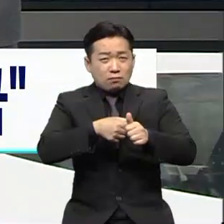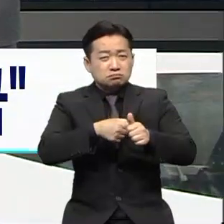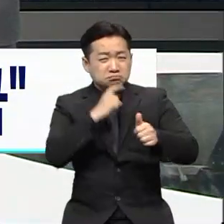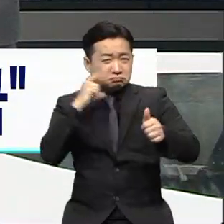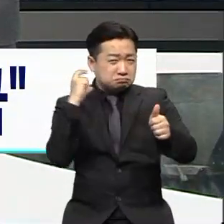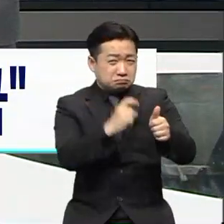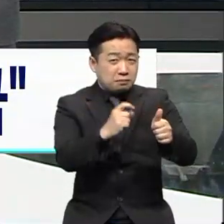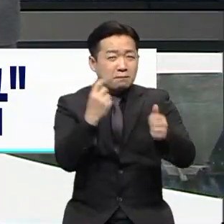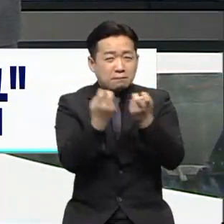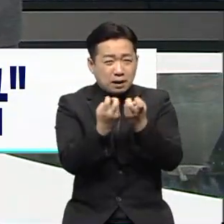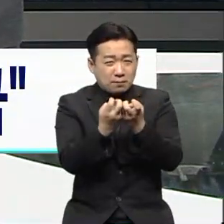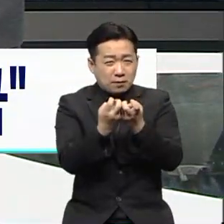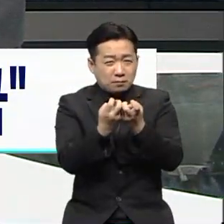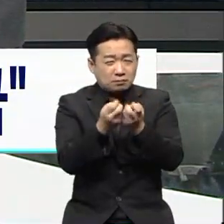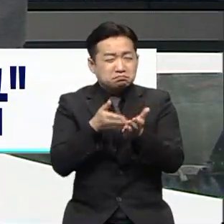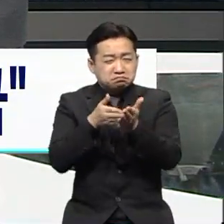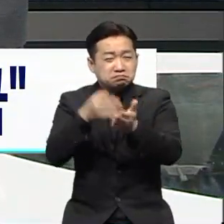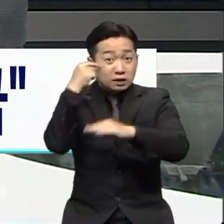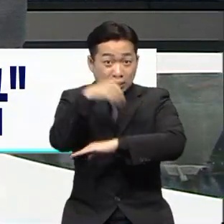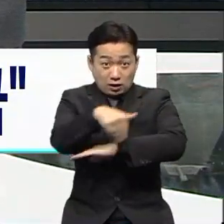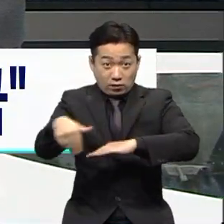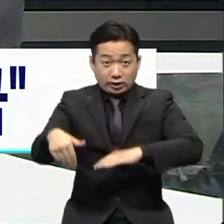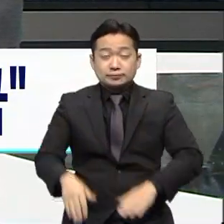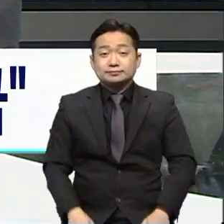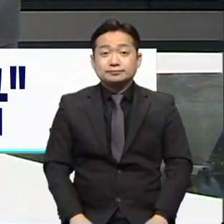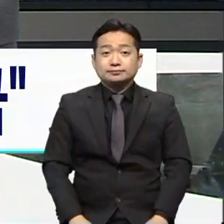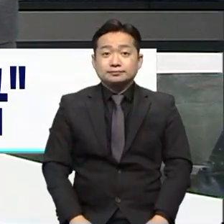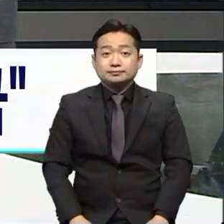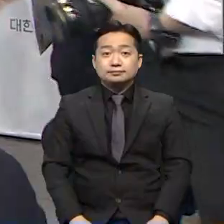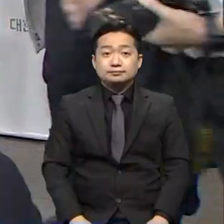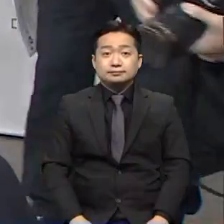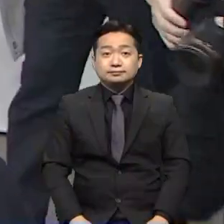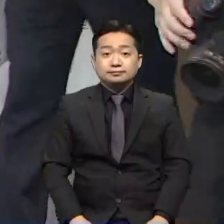방안도 추진합니다. 계속해서 한상우 기자입니다.